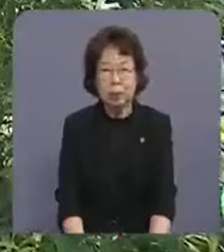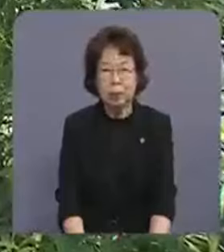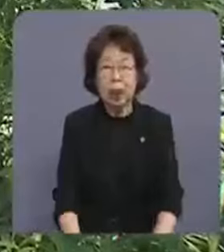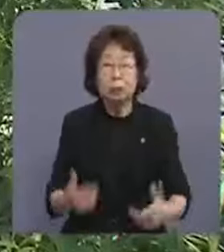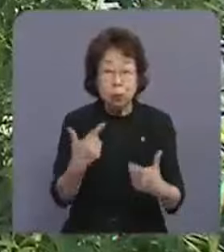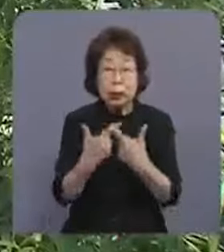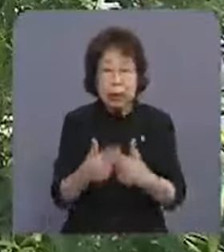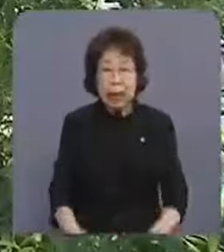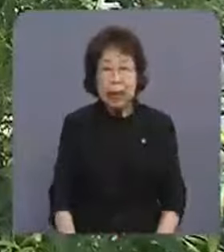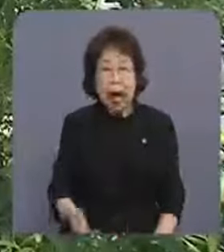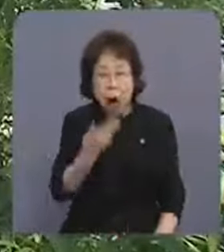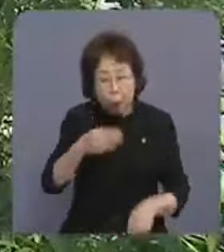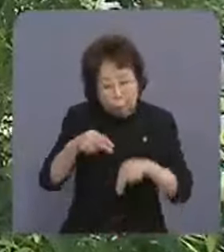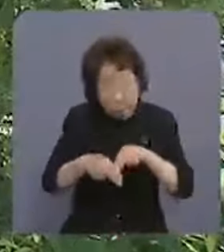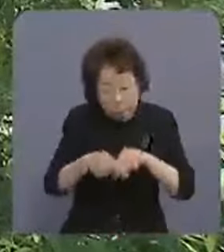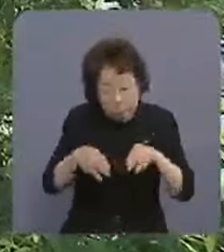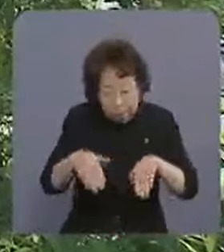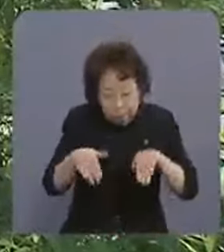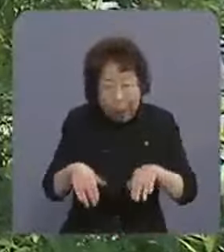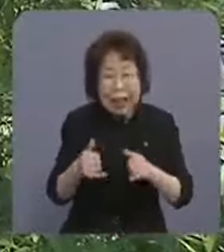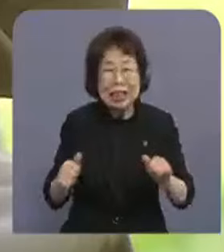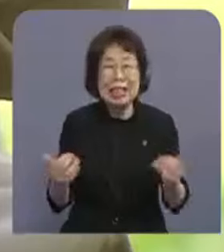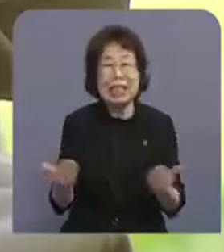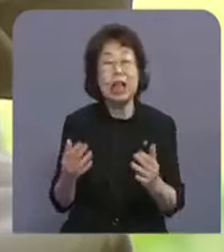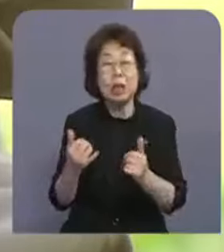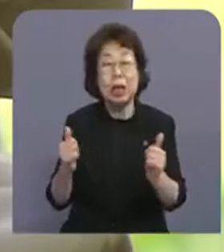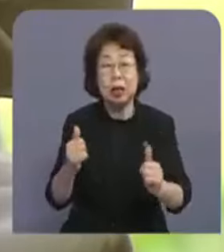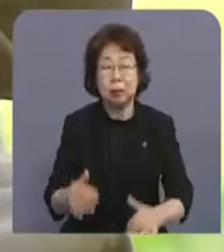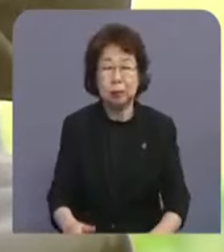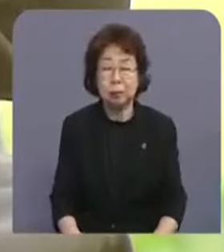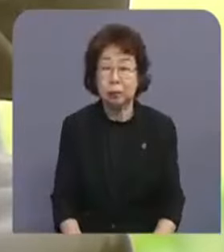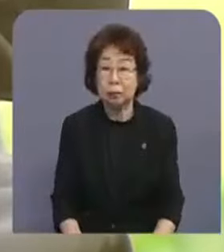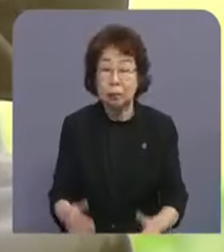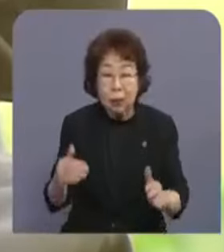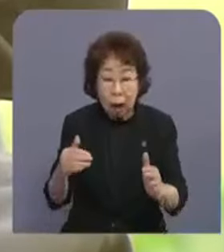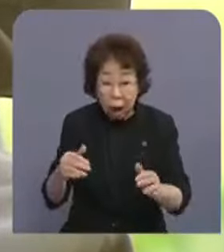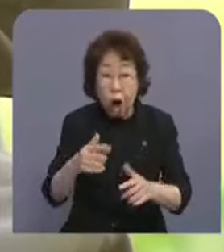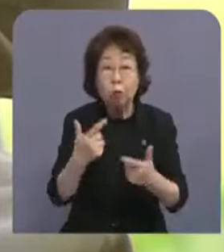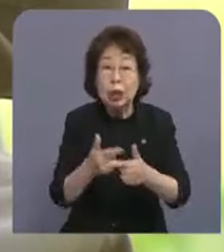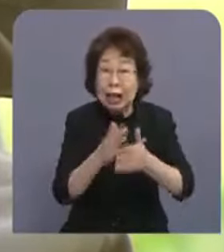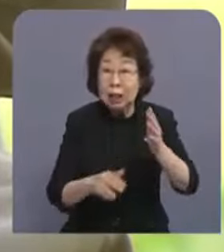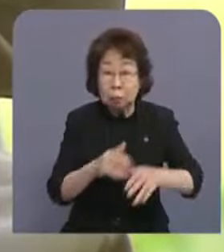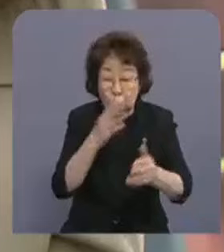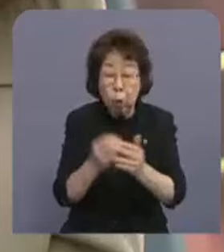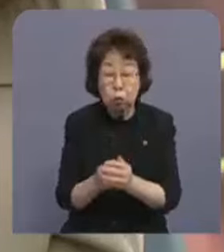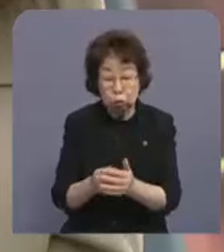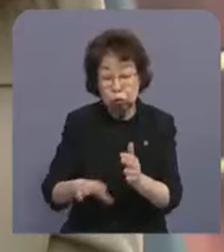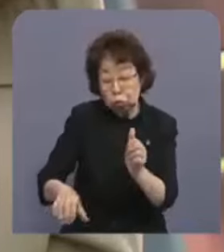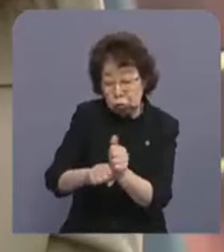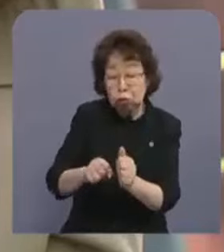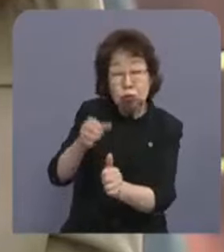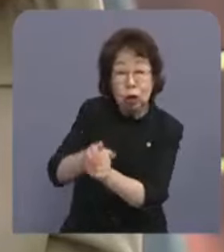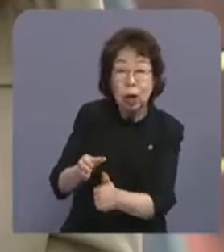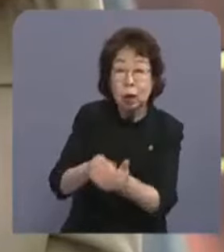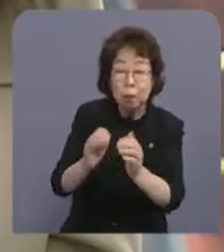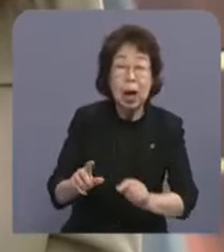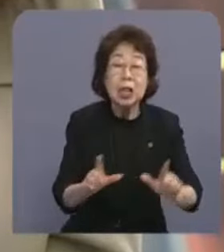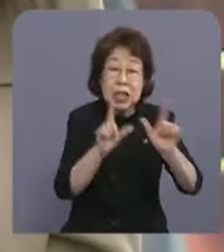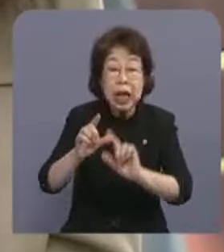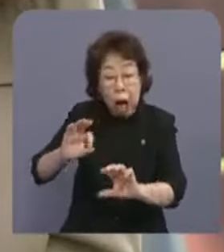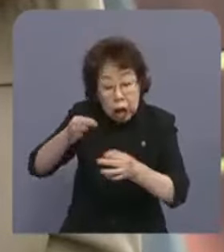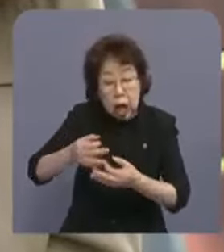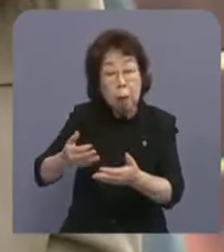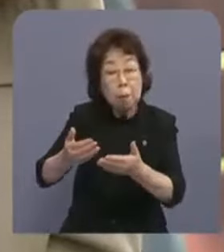부산의 한 급식센터에서 일하는 종사자입니다. 이 센터는 부산시 민간 위탁기관으로 종사자들은 생활임금